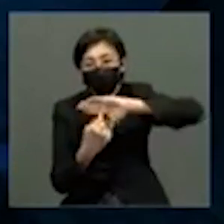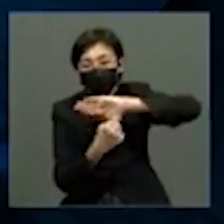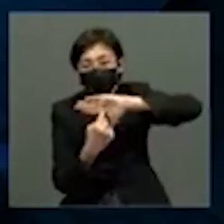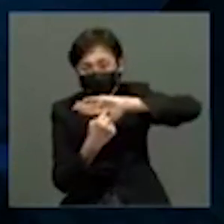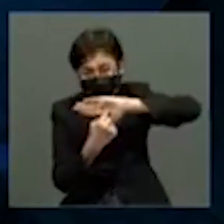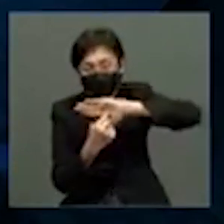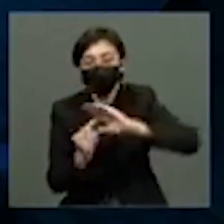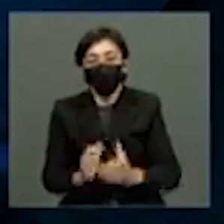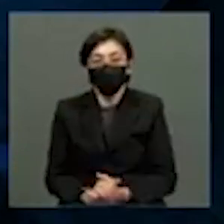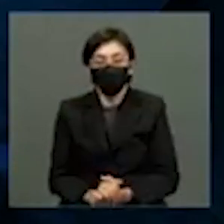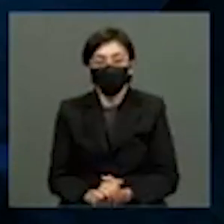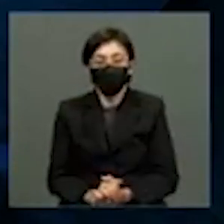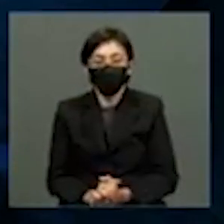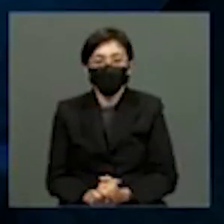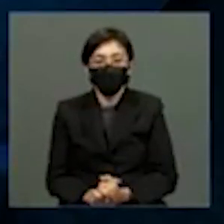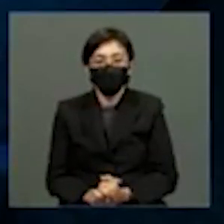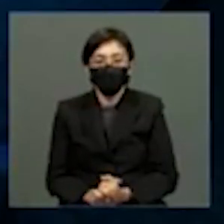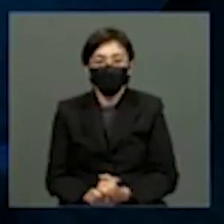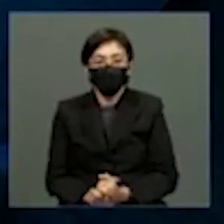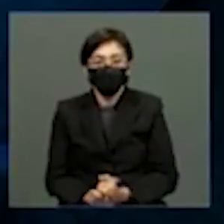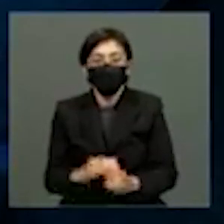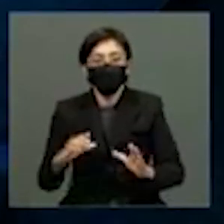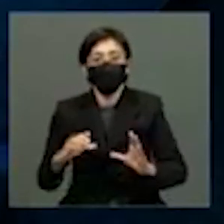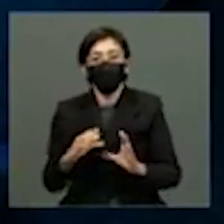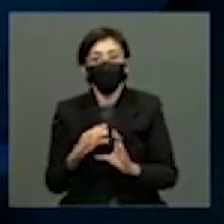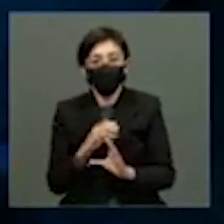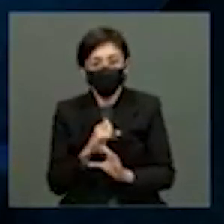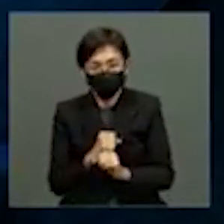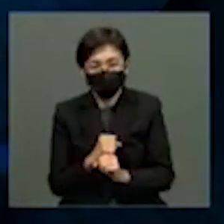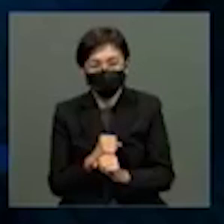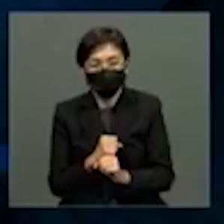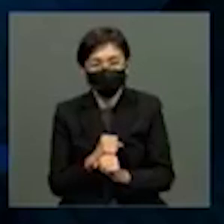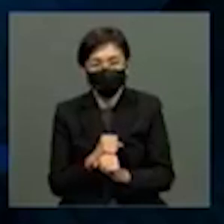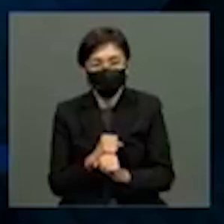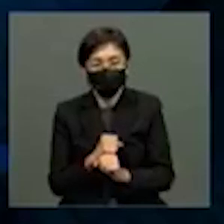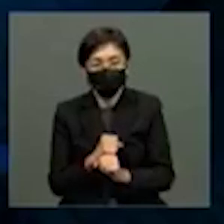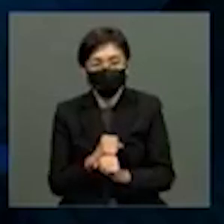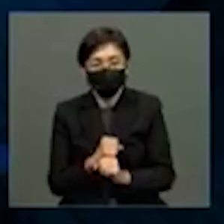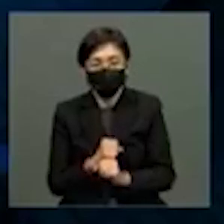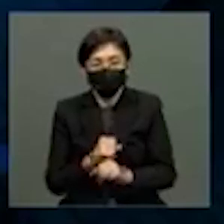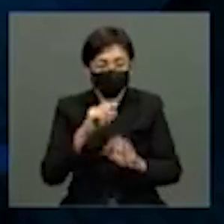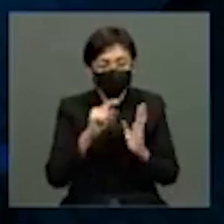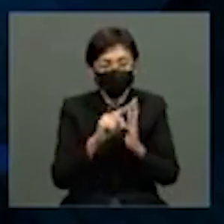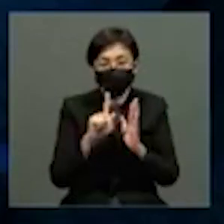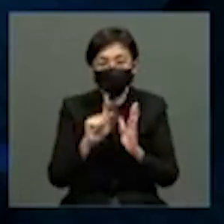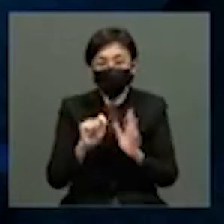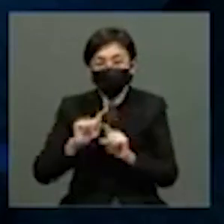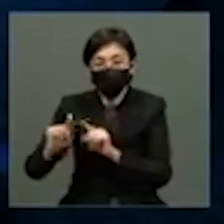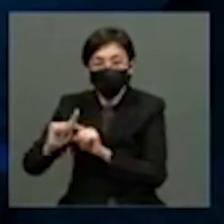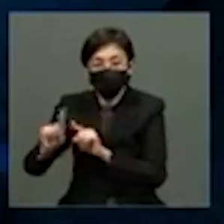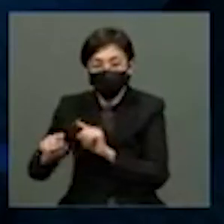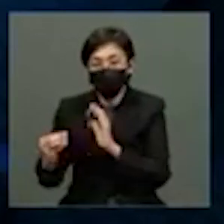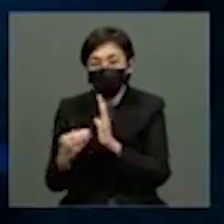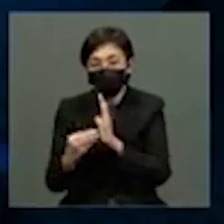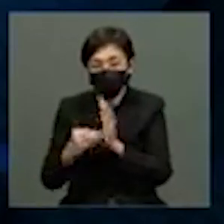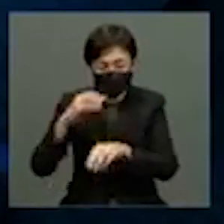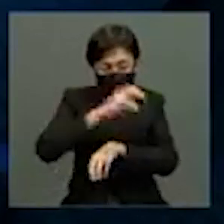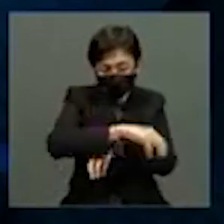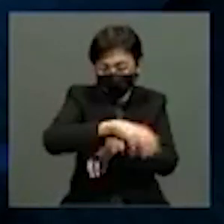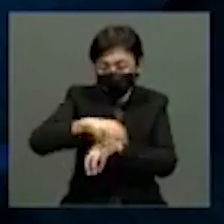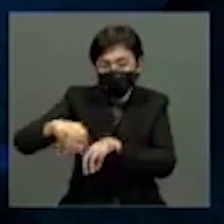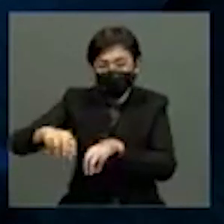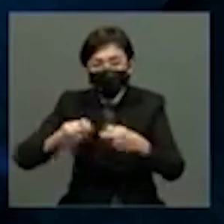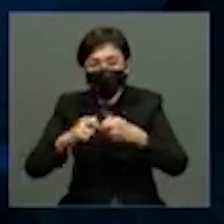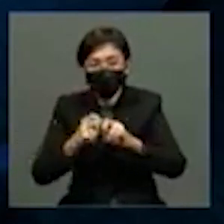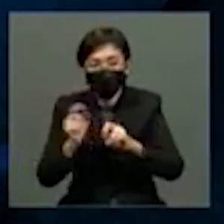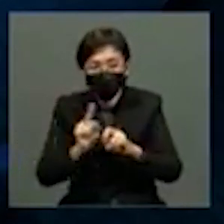งนี้มีการสรุปนะครับว่ากี่เขตล่ะที่มีประเด็นปัญหาอยู่ณตอนนี้ที่เขาติดต